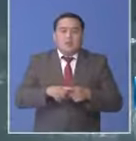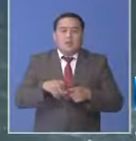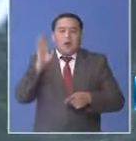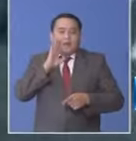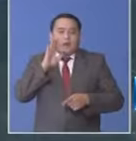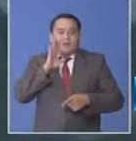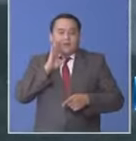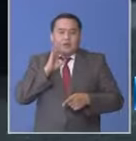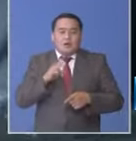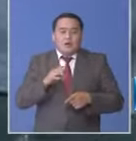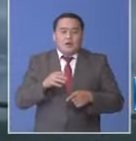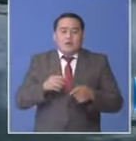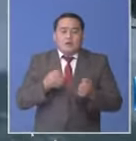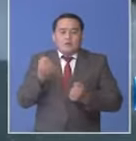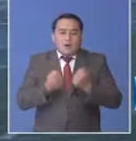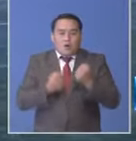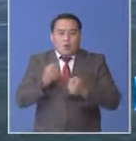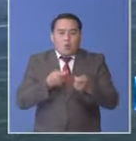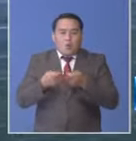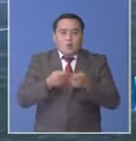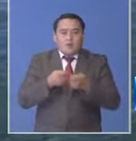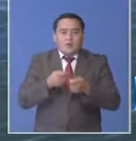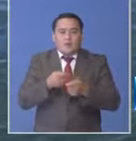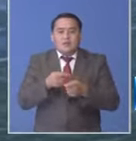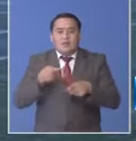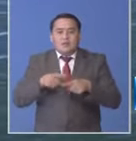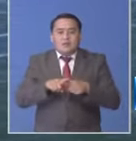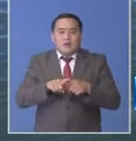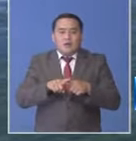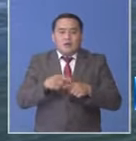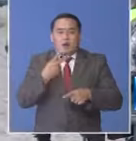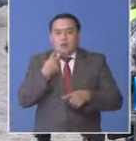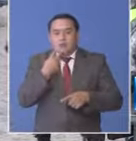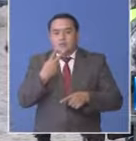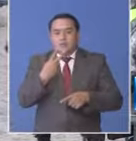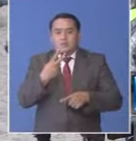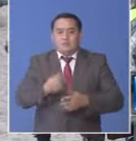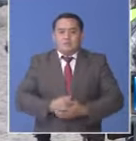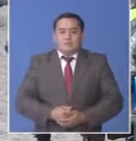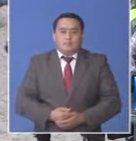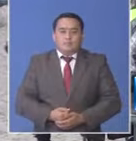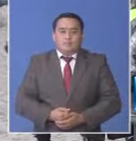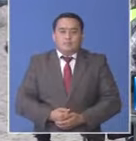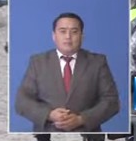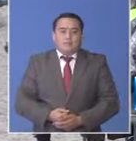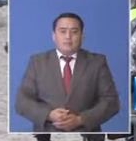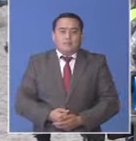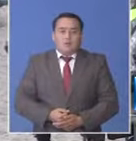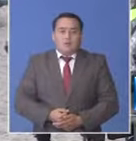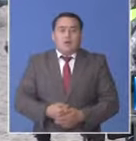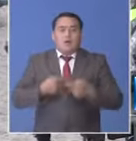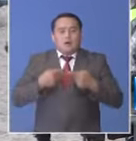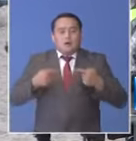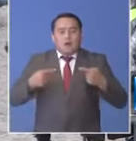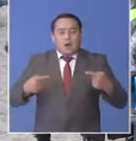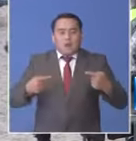значит реакции водителя-механика при управлении машиной, он оценивает одним взглядом. С разным успехом идут дела